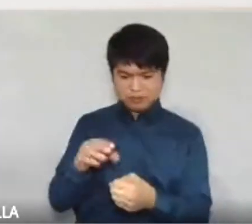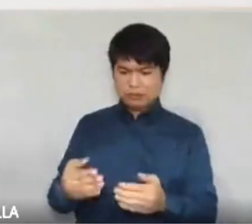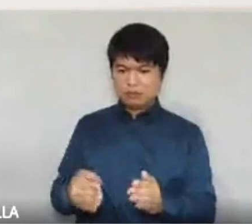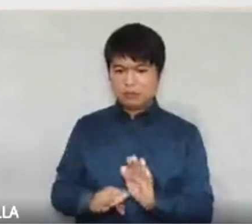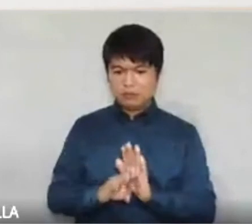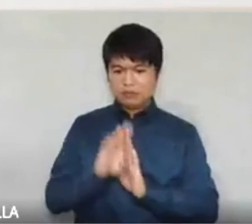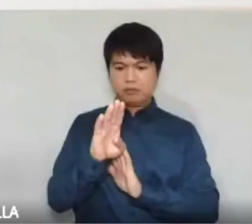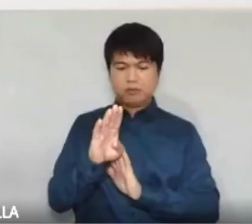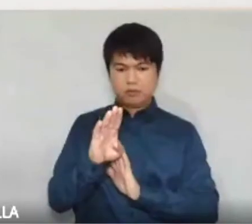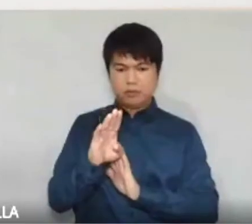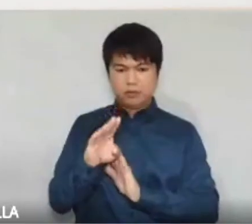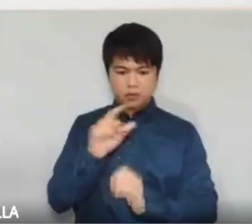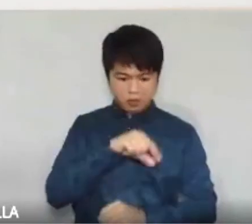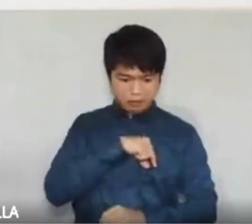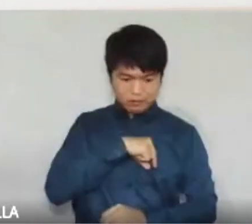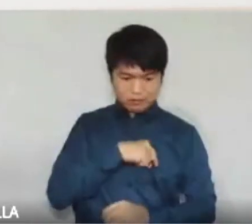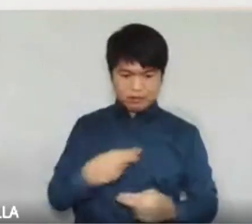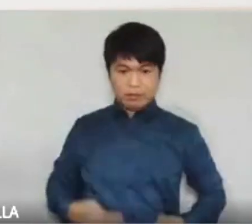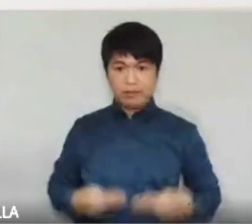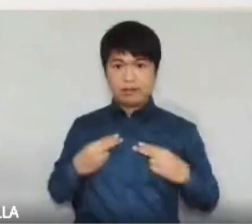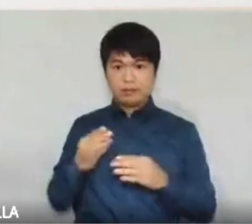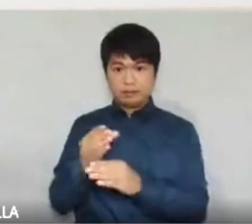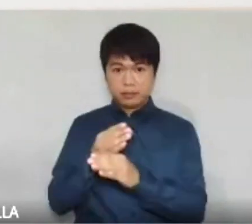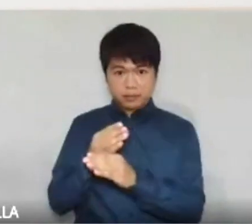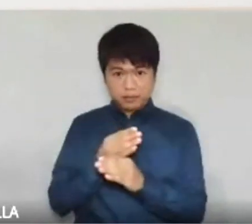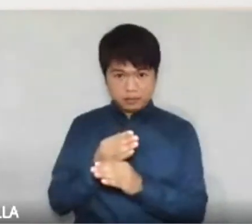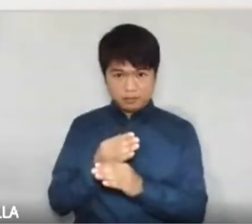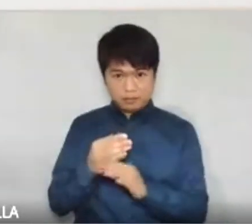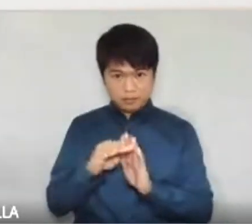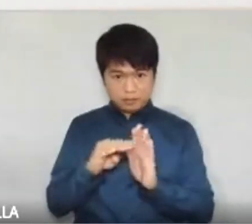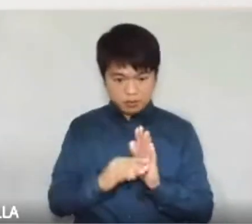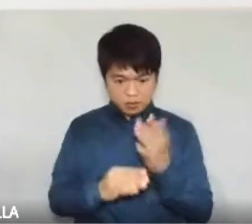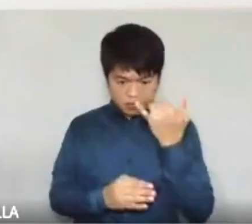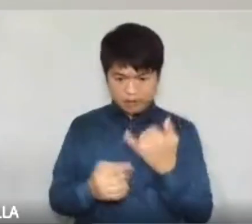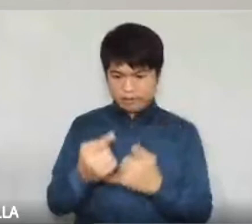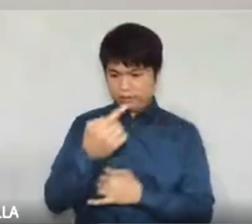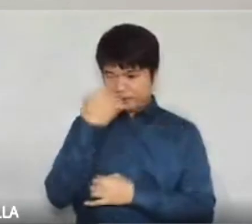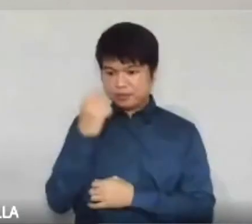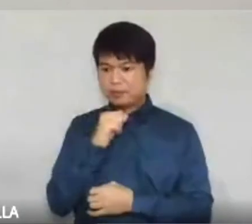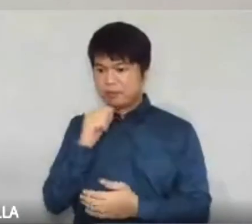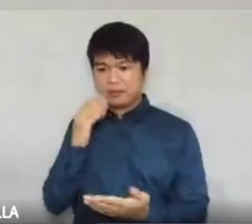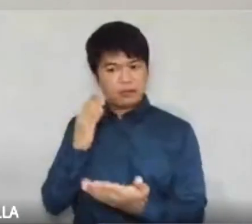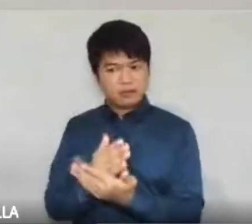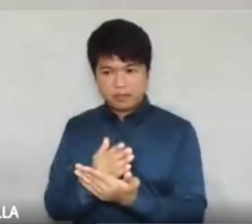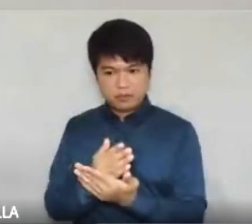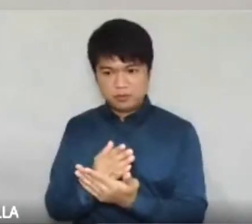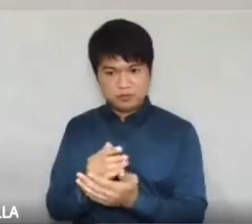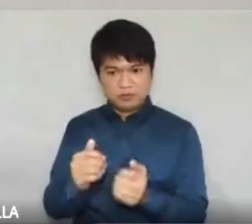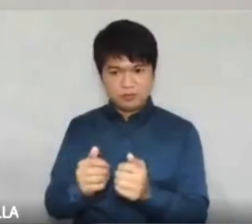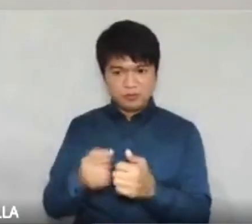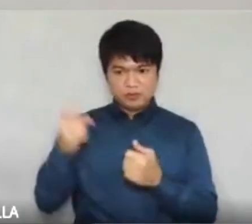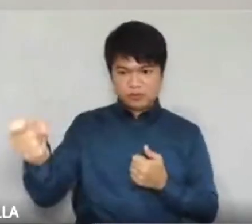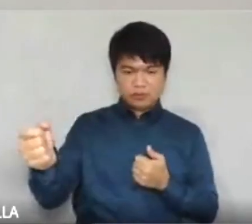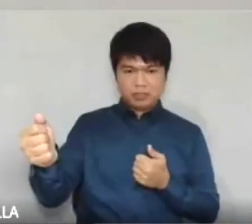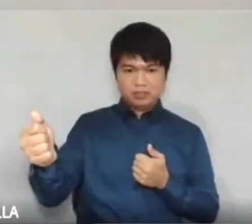ng bahagi nito dahil hindi nahadlang ang distansya. Kaya ng telehealth na mapabilis